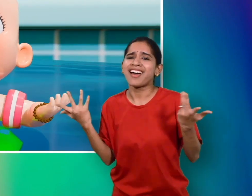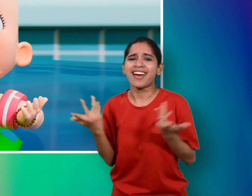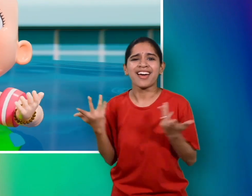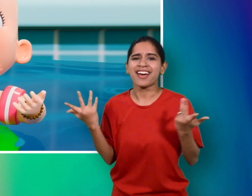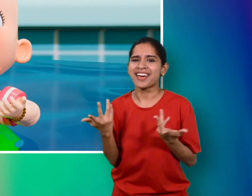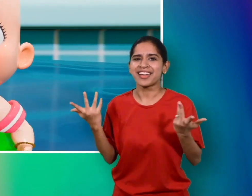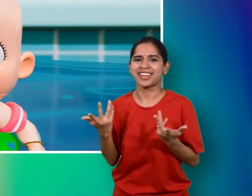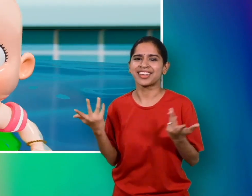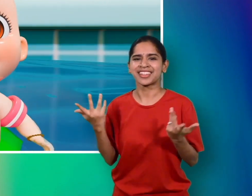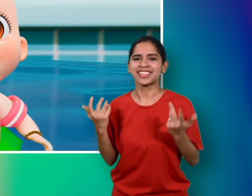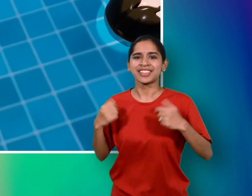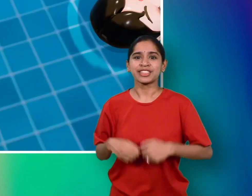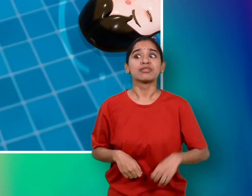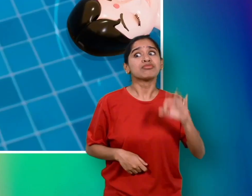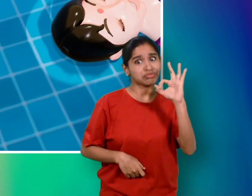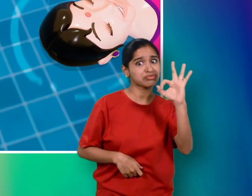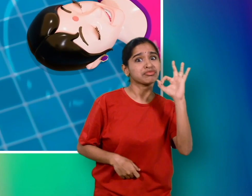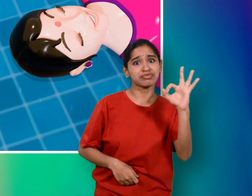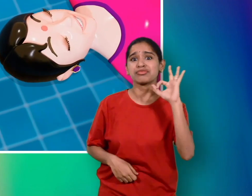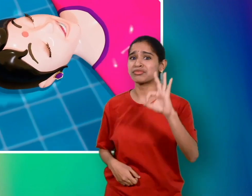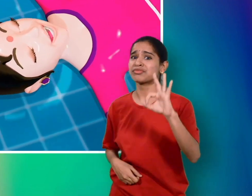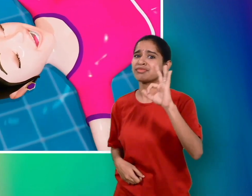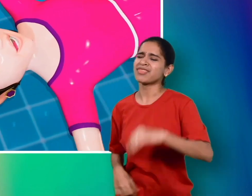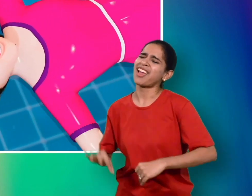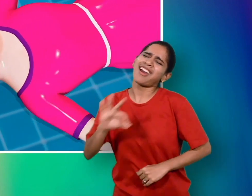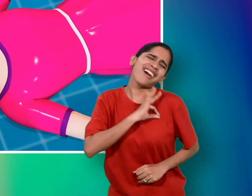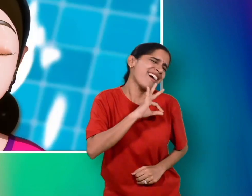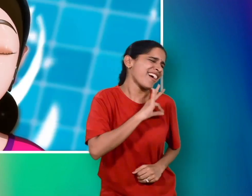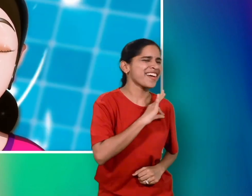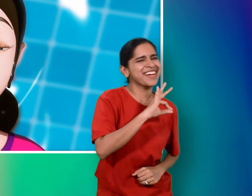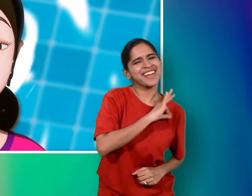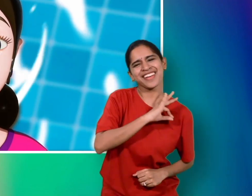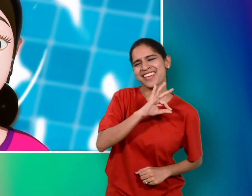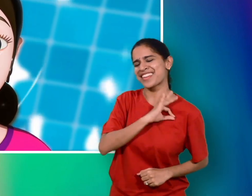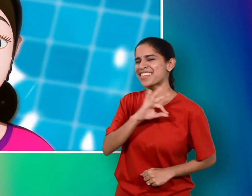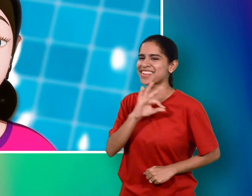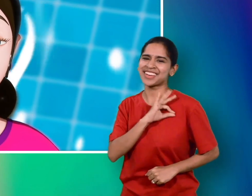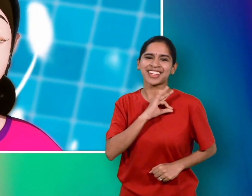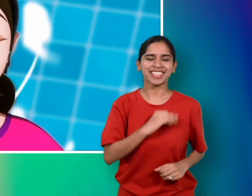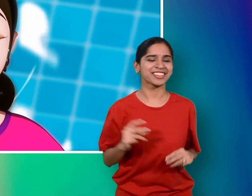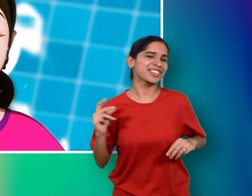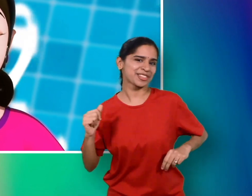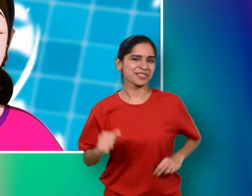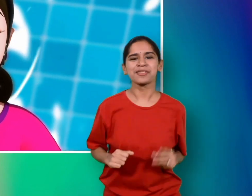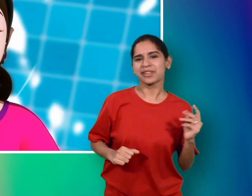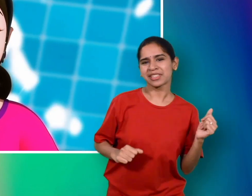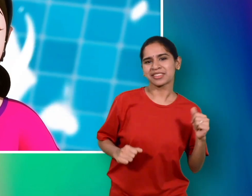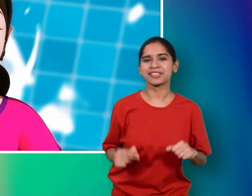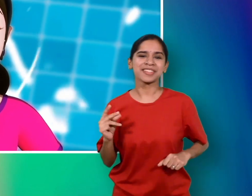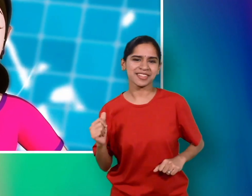मम्मी तुमको कैसा लग रहा है? अच्छा लग रहा है, अच्छा लग रहा है।